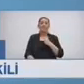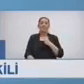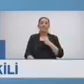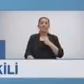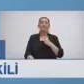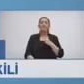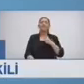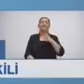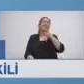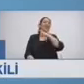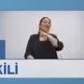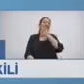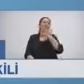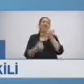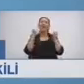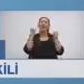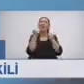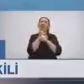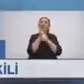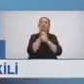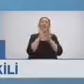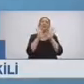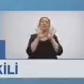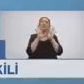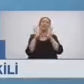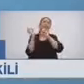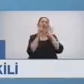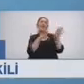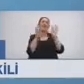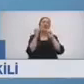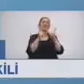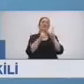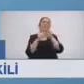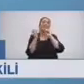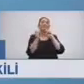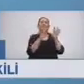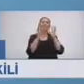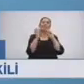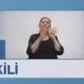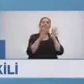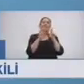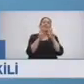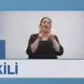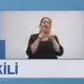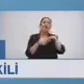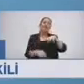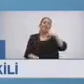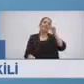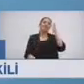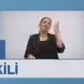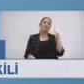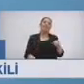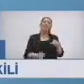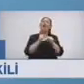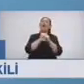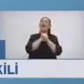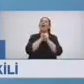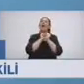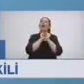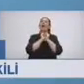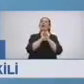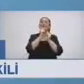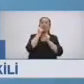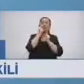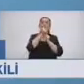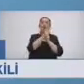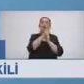hafriyat depolama merkezinin, katı atık bertaraf merkezinin yer aldığı, yine cezaevinin yer aldığı ama